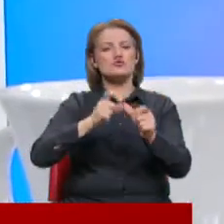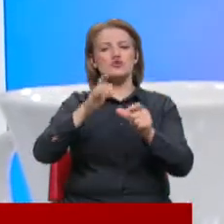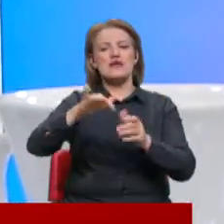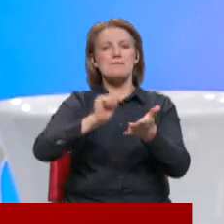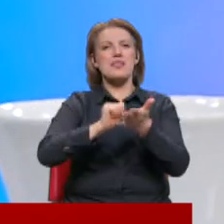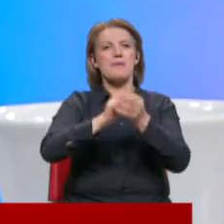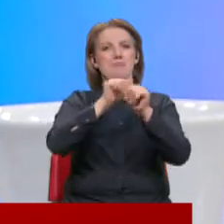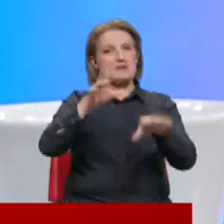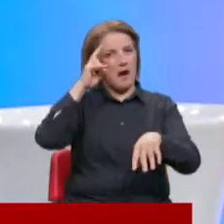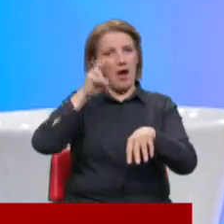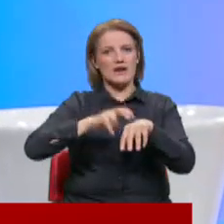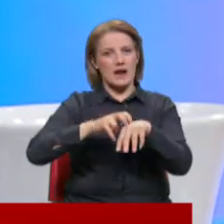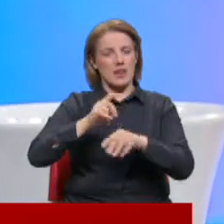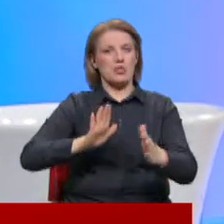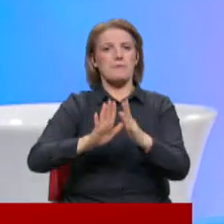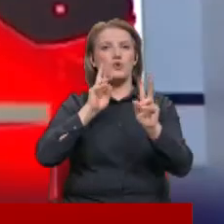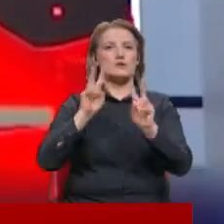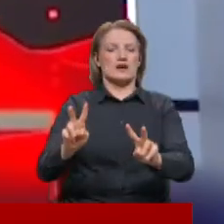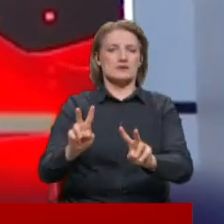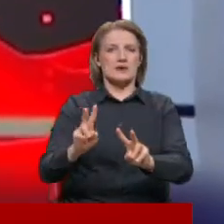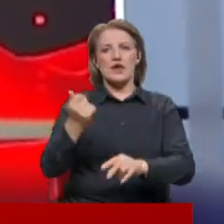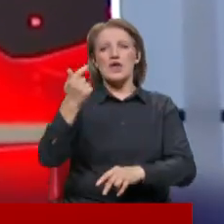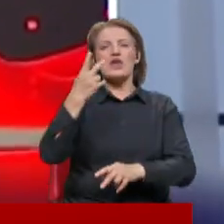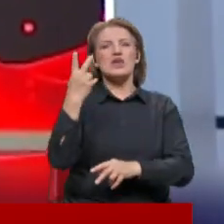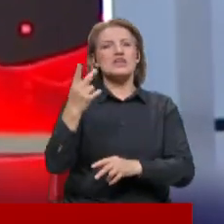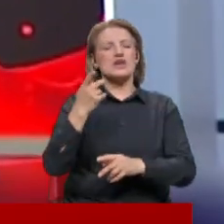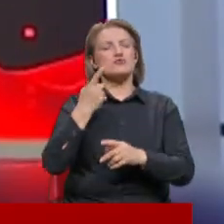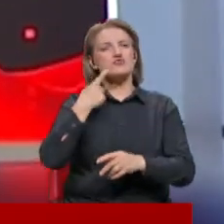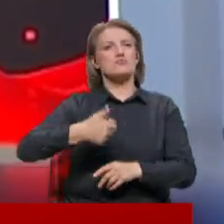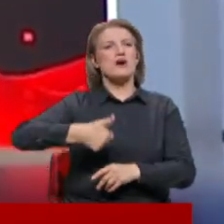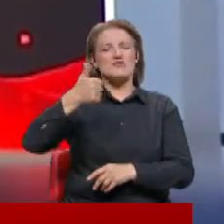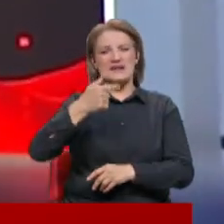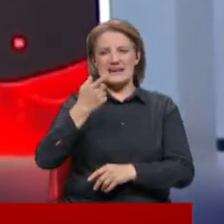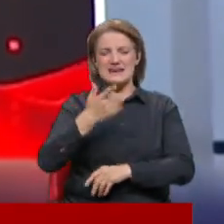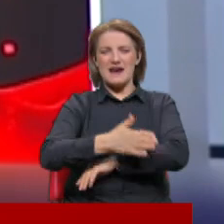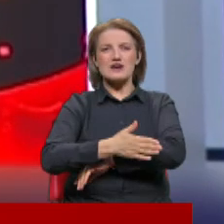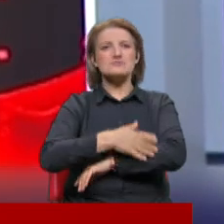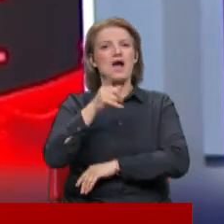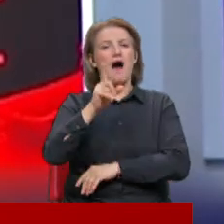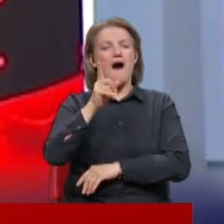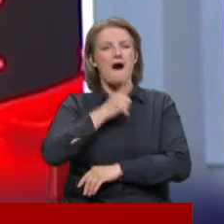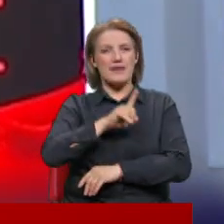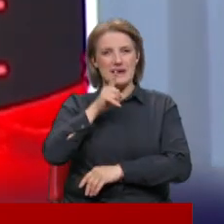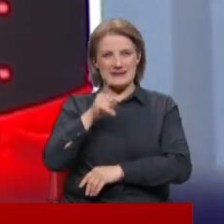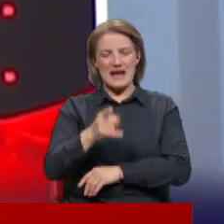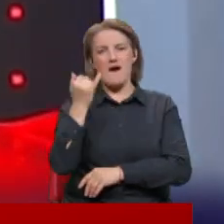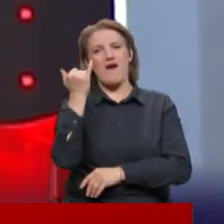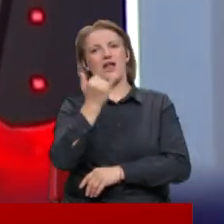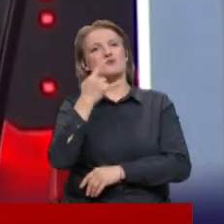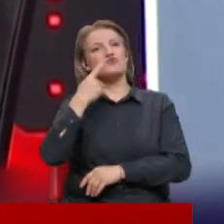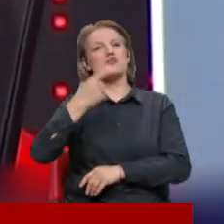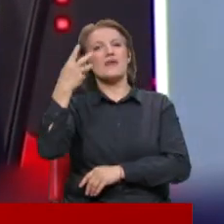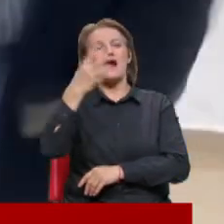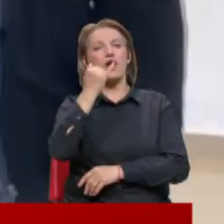medya paylaşımını hatırlatarak tepki gösterdi iki Cumhurbaşkanı yardımcısı adayı terörist söylemi üzerinden eleştirirdi